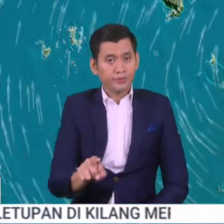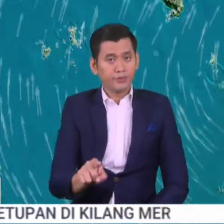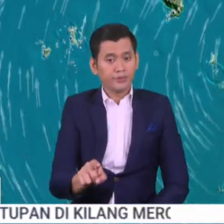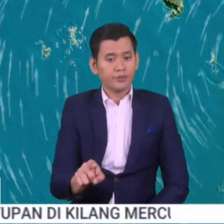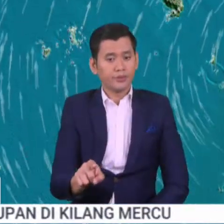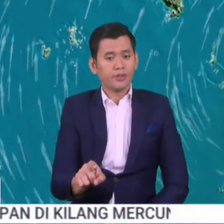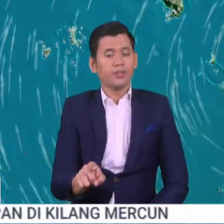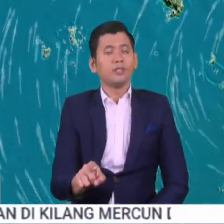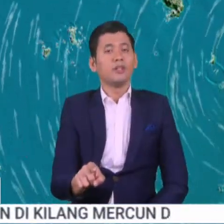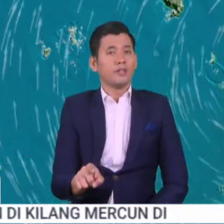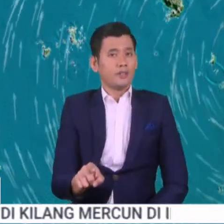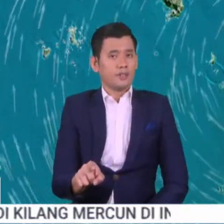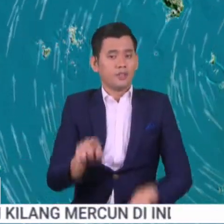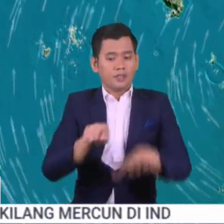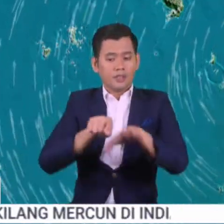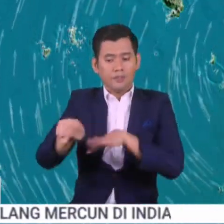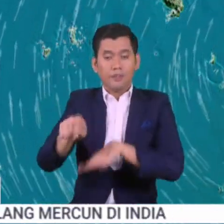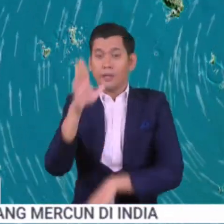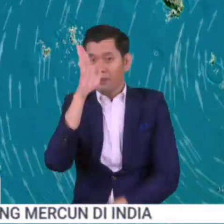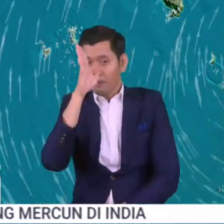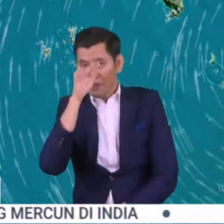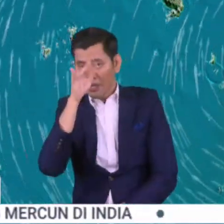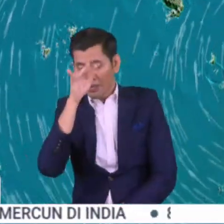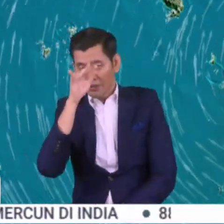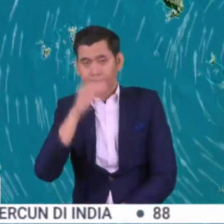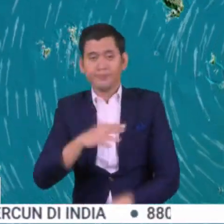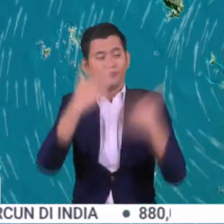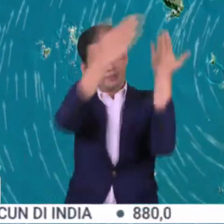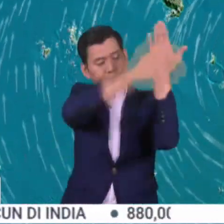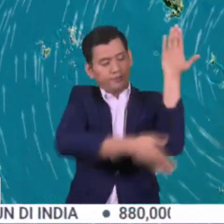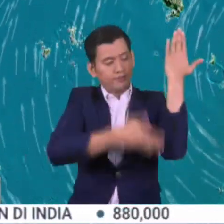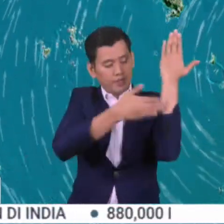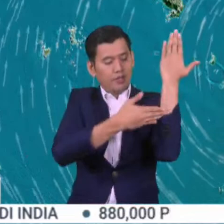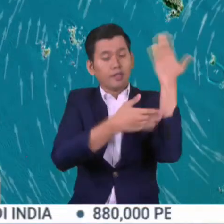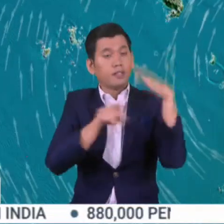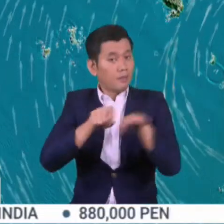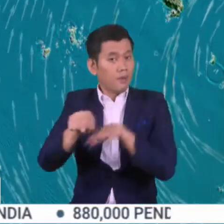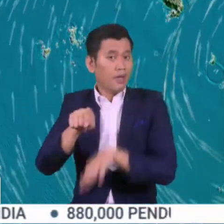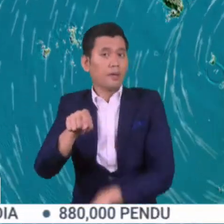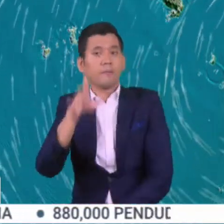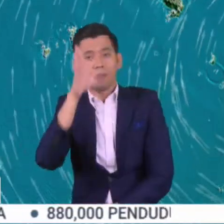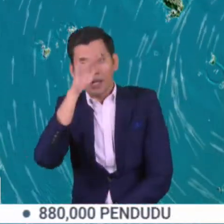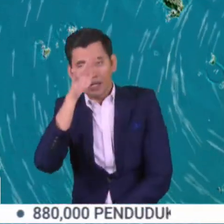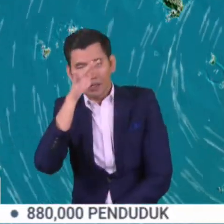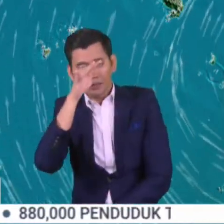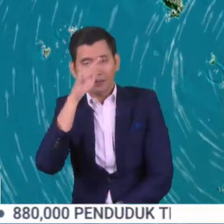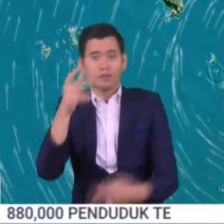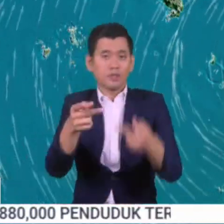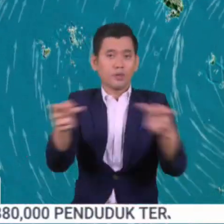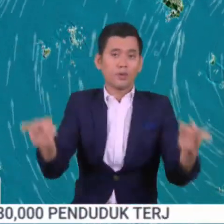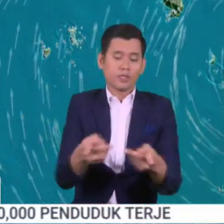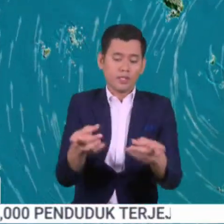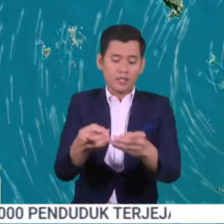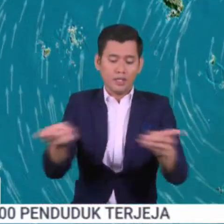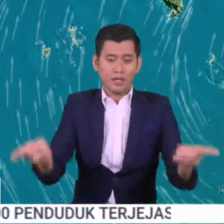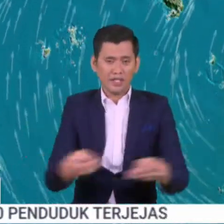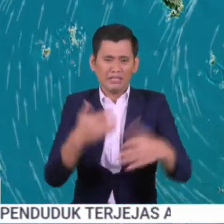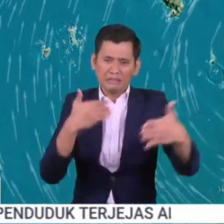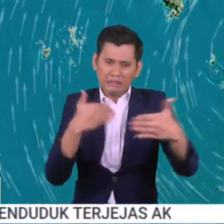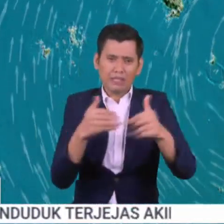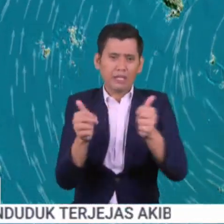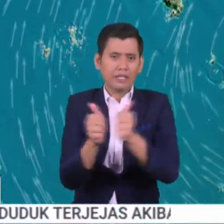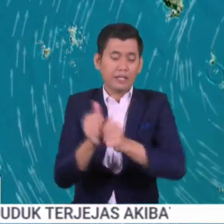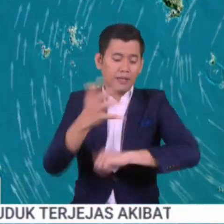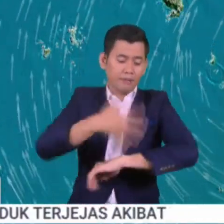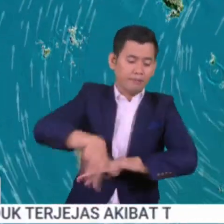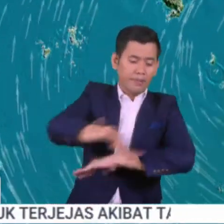sekitar perairan Selat Melaka. Dan keadaan ini kami jangkakan boleh menyebabkan keadaan cuaca hujan di kawasan daerah berhampiran pantai, terutamanya di